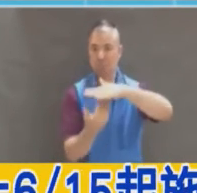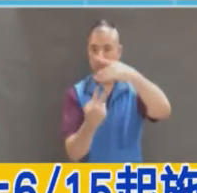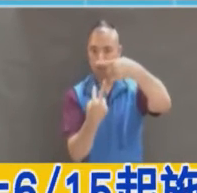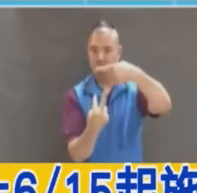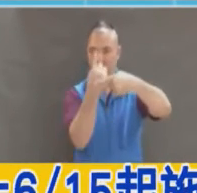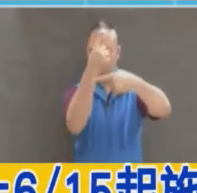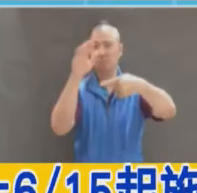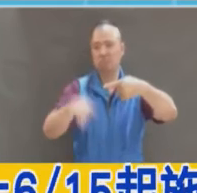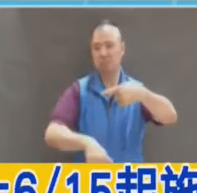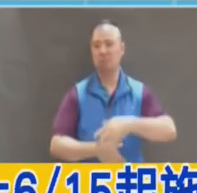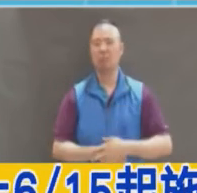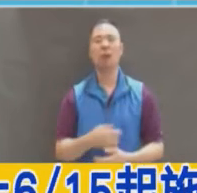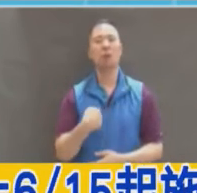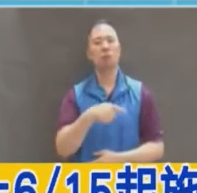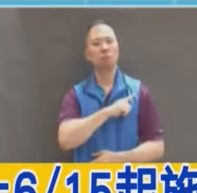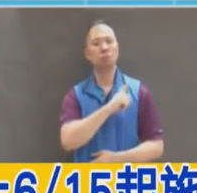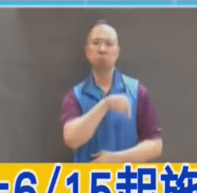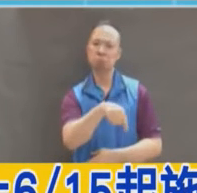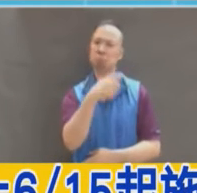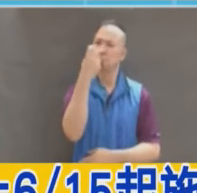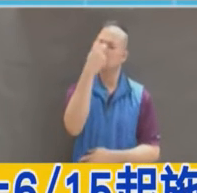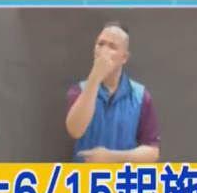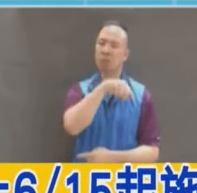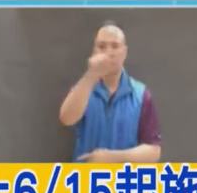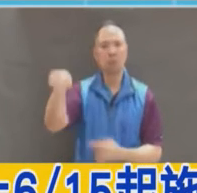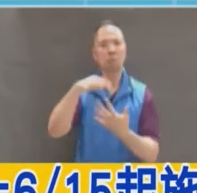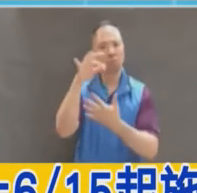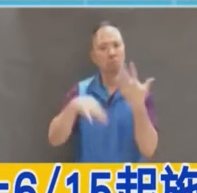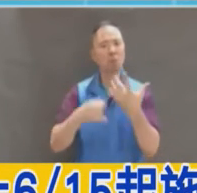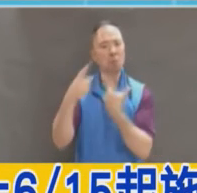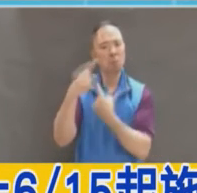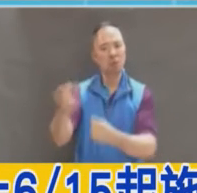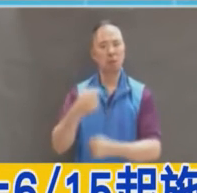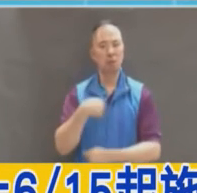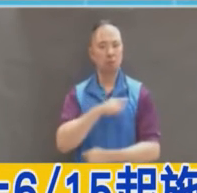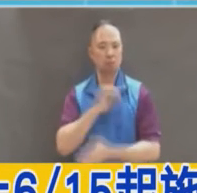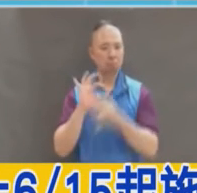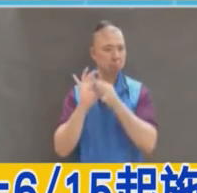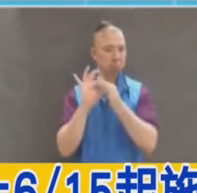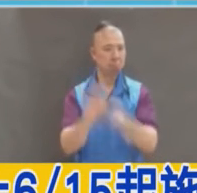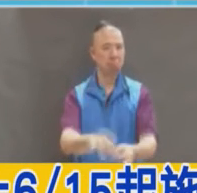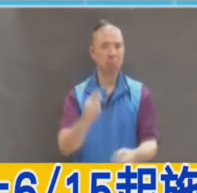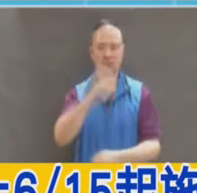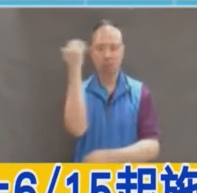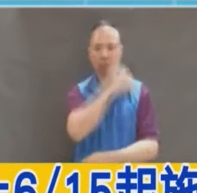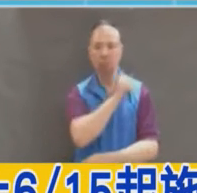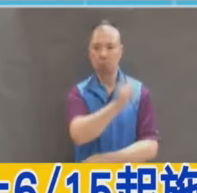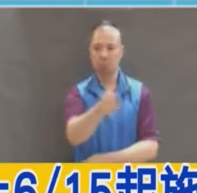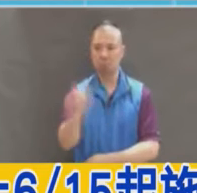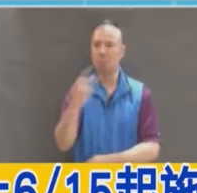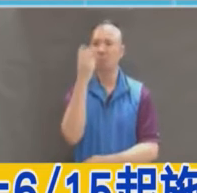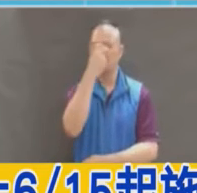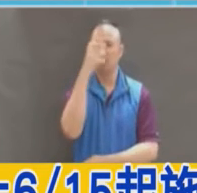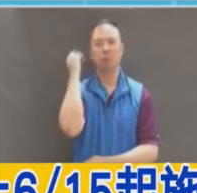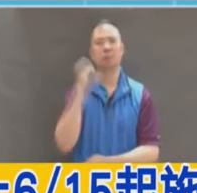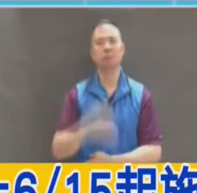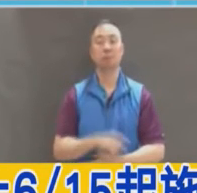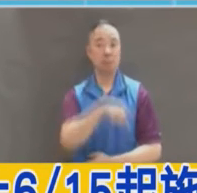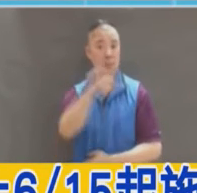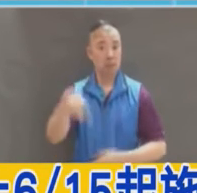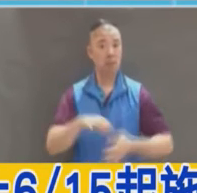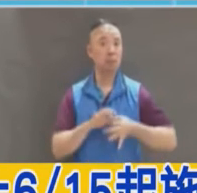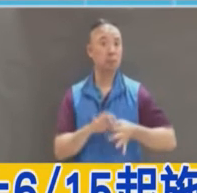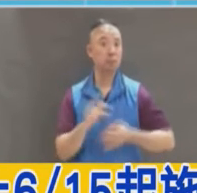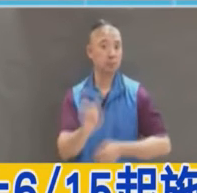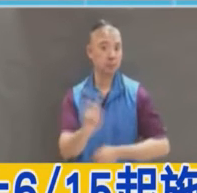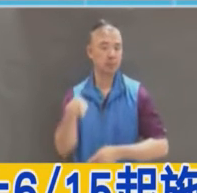8.3万剂，这8.3万剂，我们立即在早上接到以后，